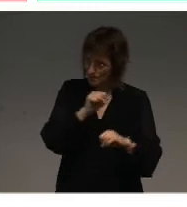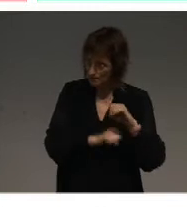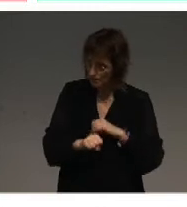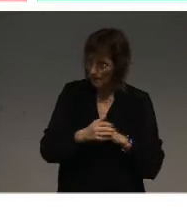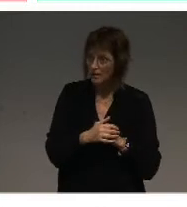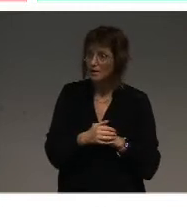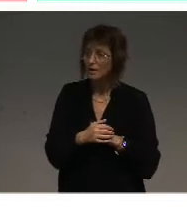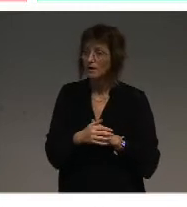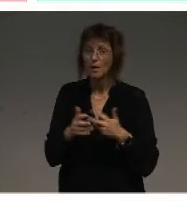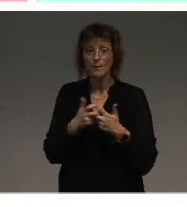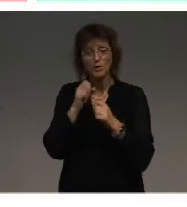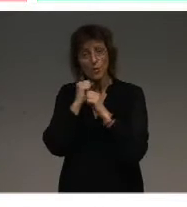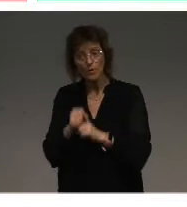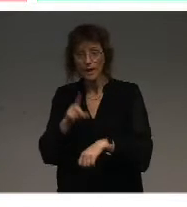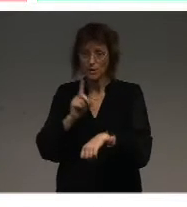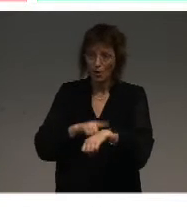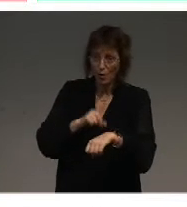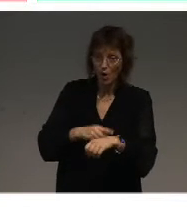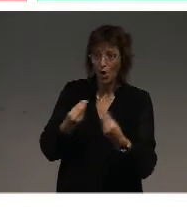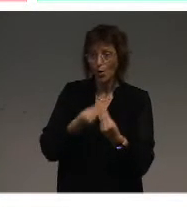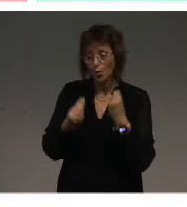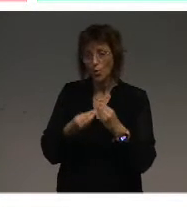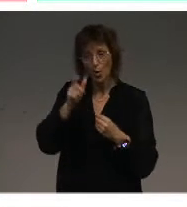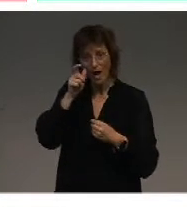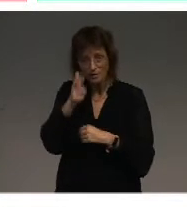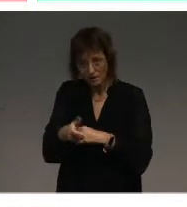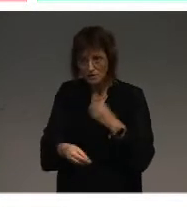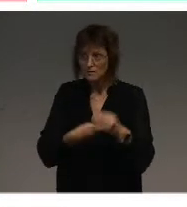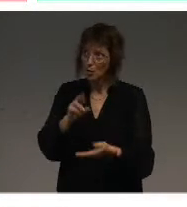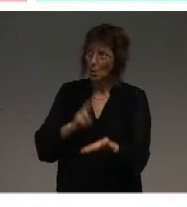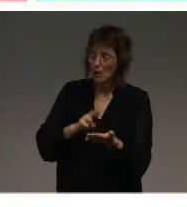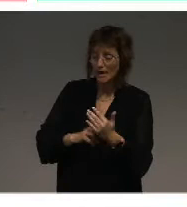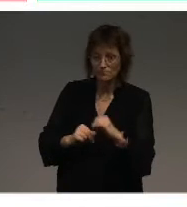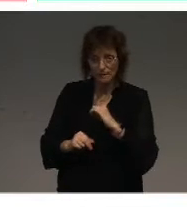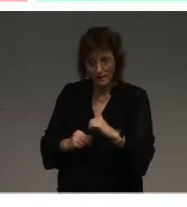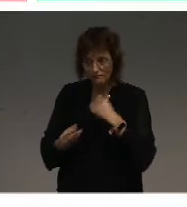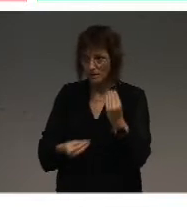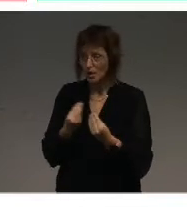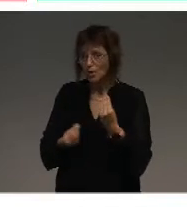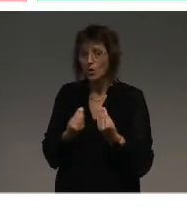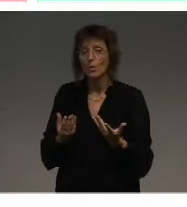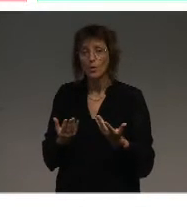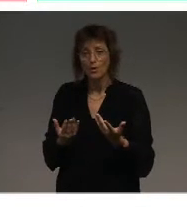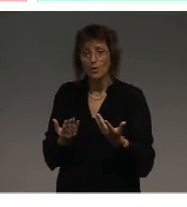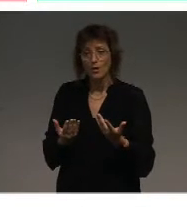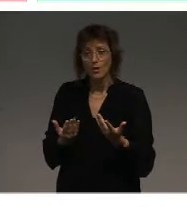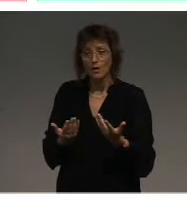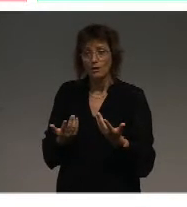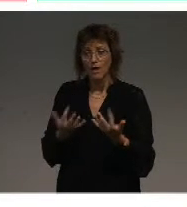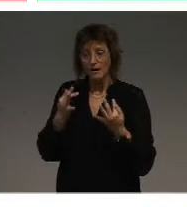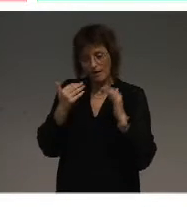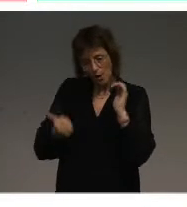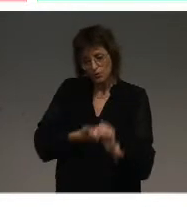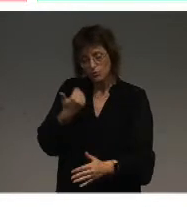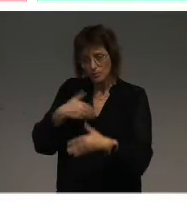être des contraintes horaires, des intensités, des rythmes de travail élevés, des exigences au travail élevées, les questions de l'autonomie dans